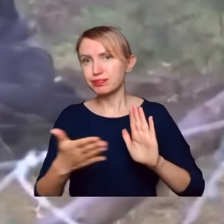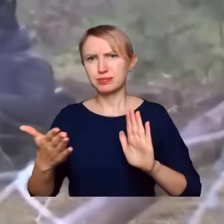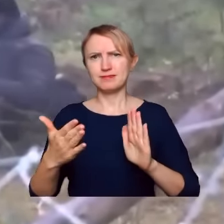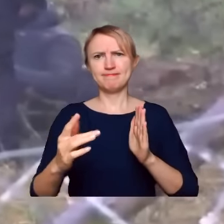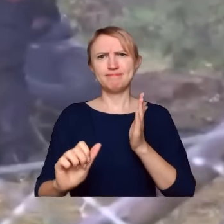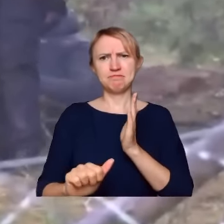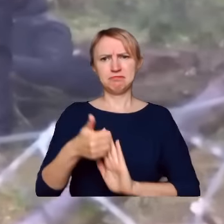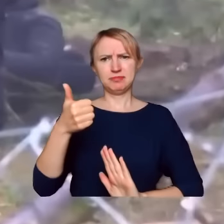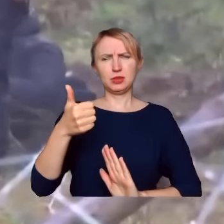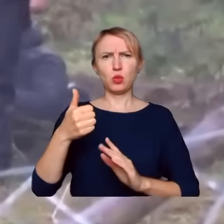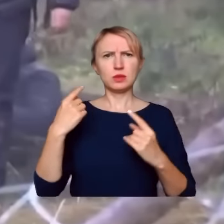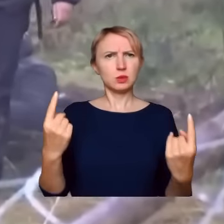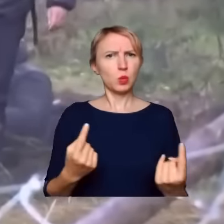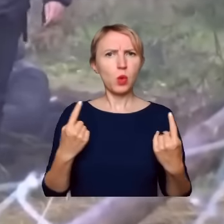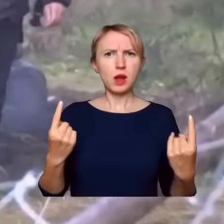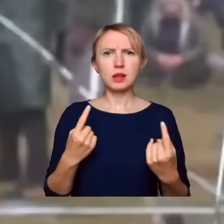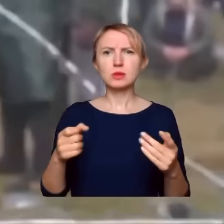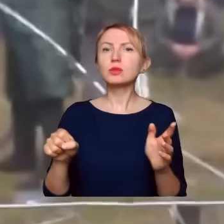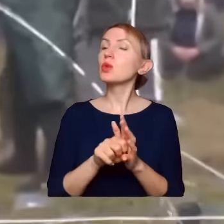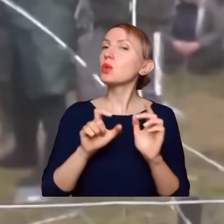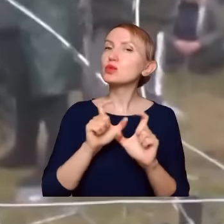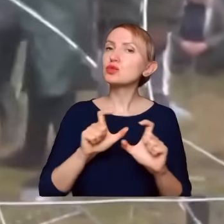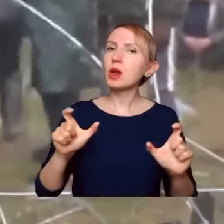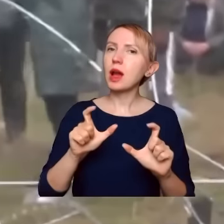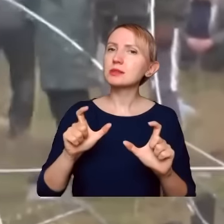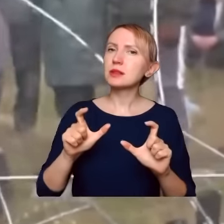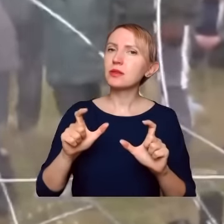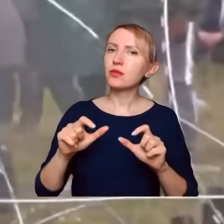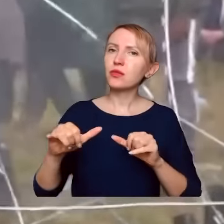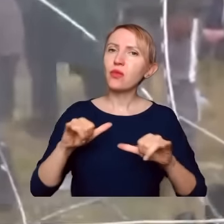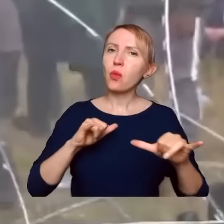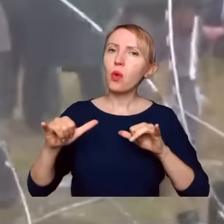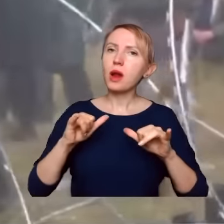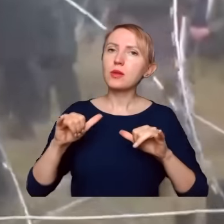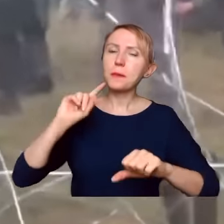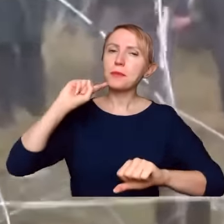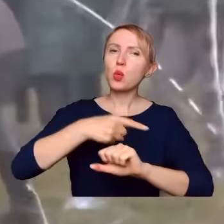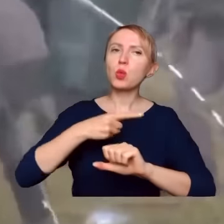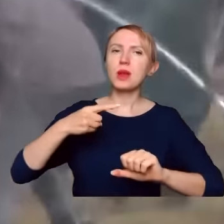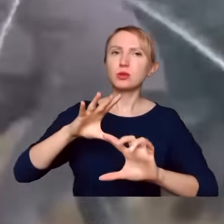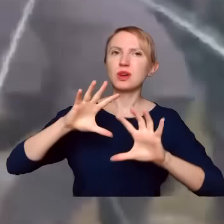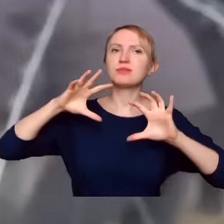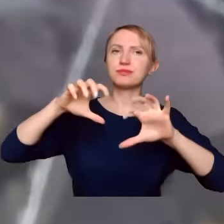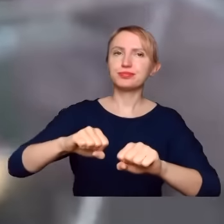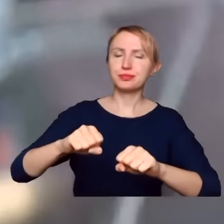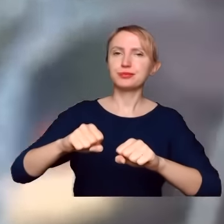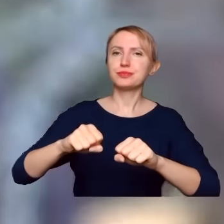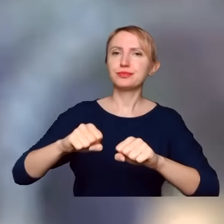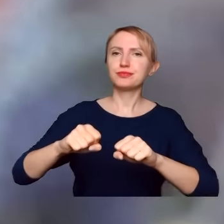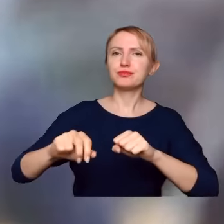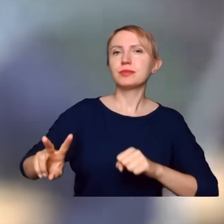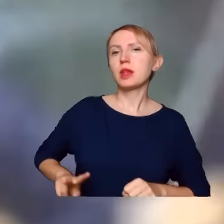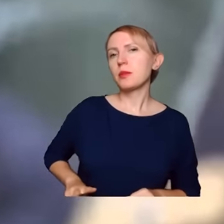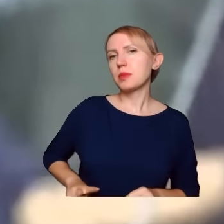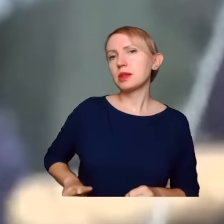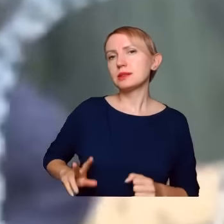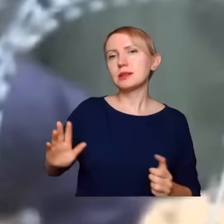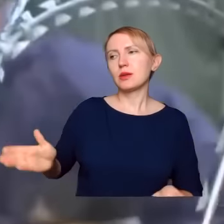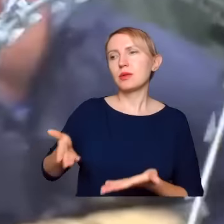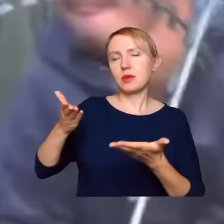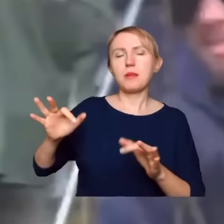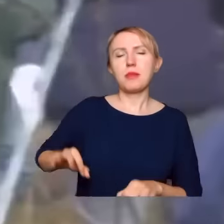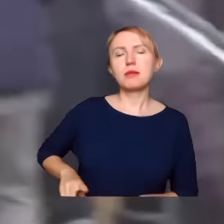było niespotykane do czasu przejęcia prokuratury przez ministra i nominatów pana